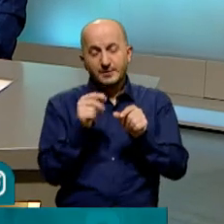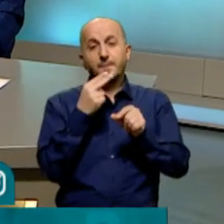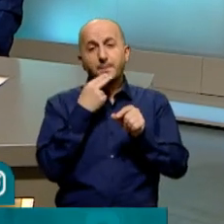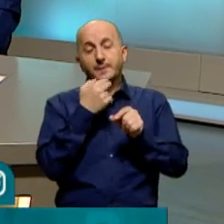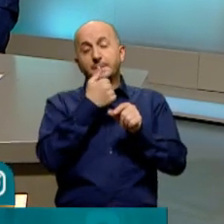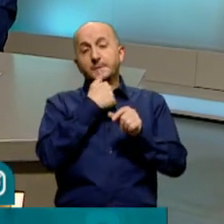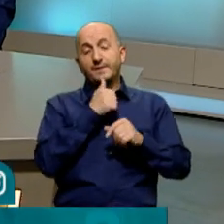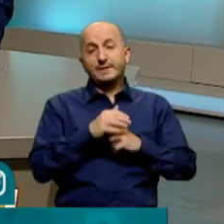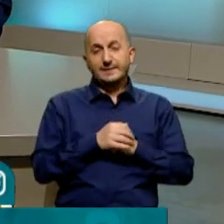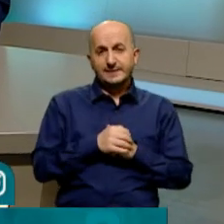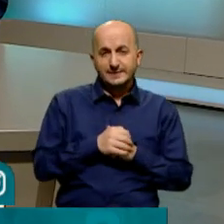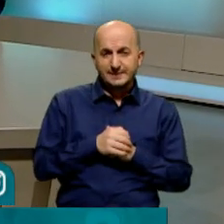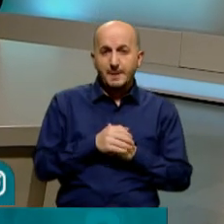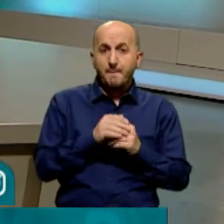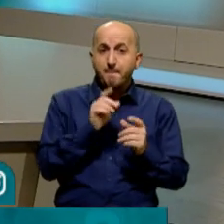hanımefendiyle beyefendinin